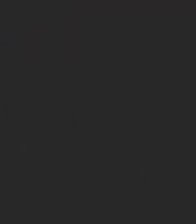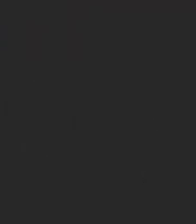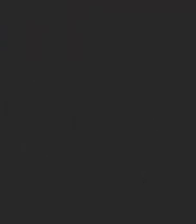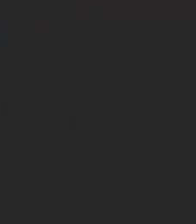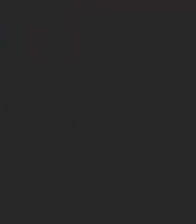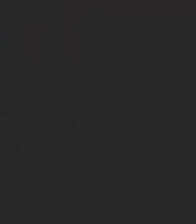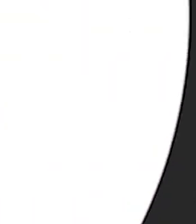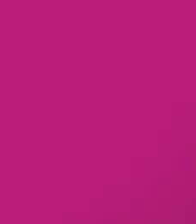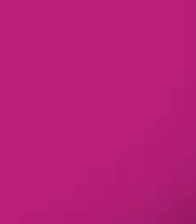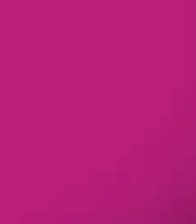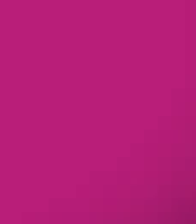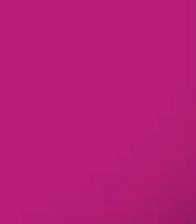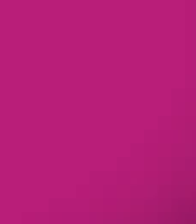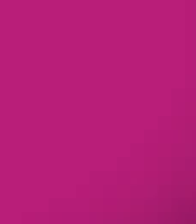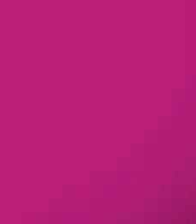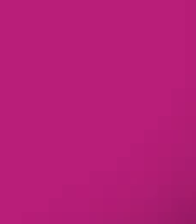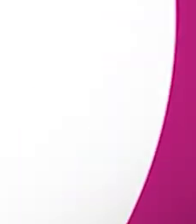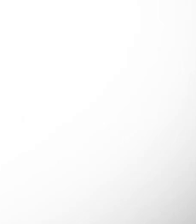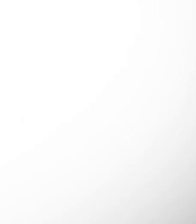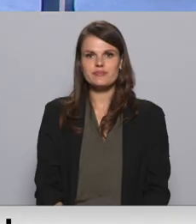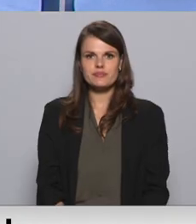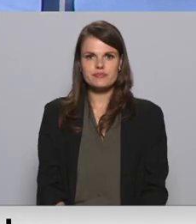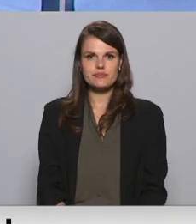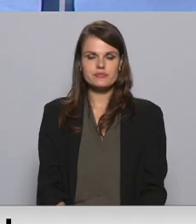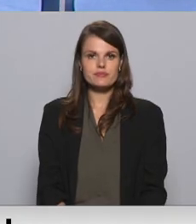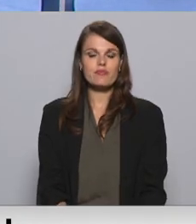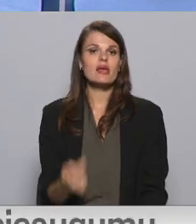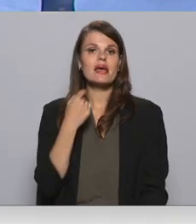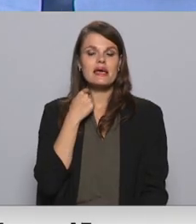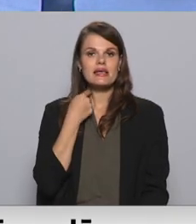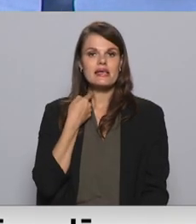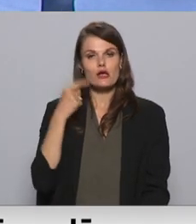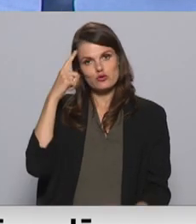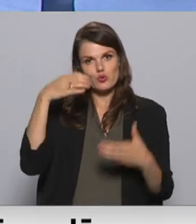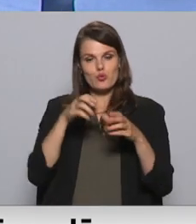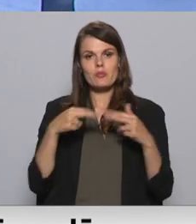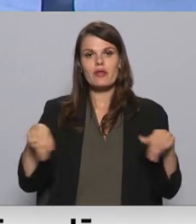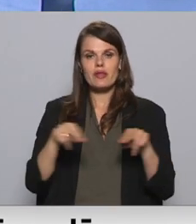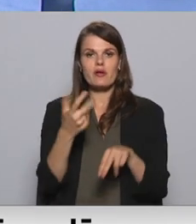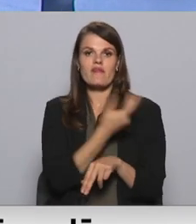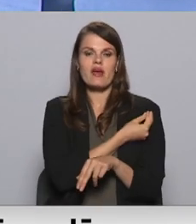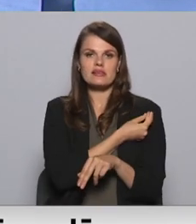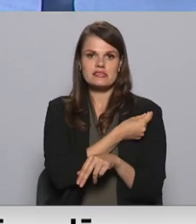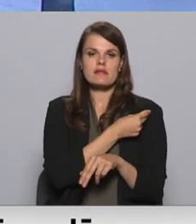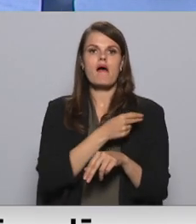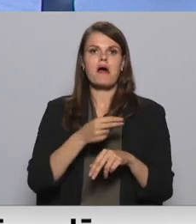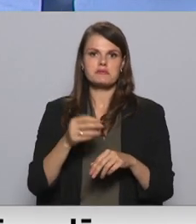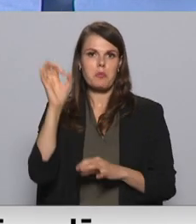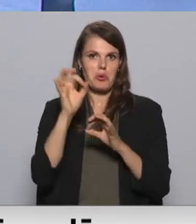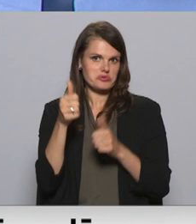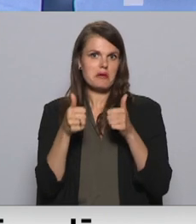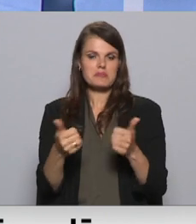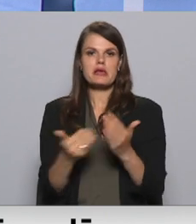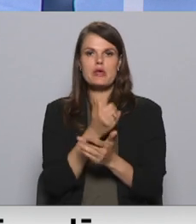Re, viss ēters ir te! Rīgas domas departamentos vakcinācijas aptvere esot laba,